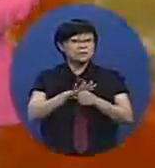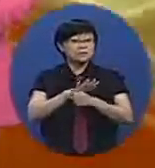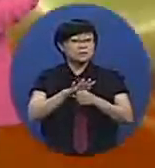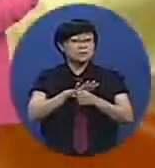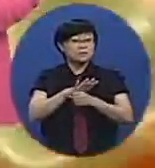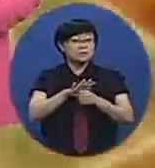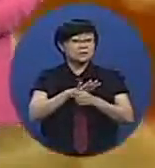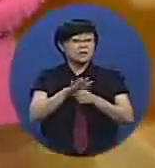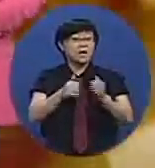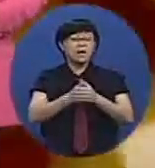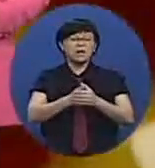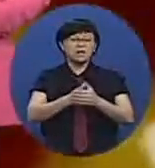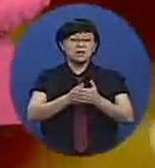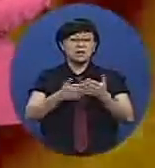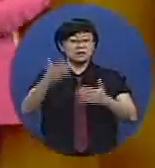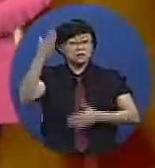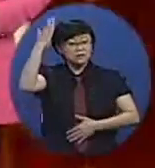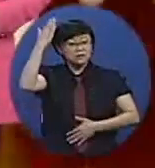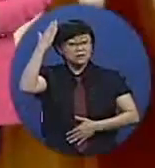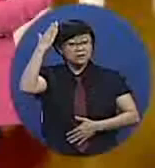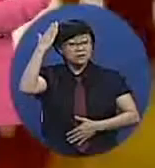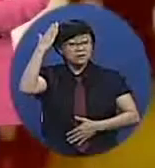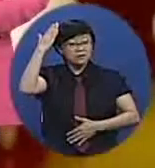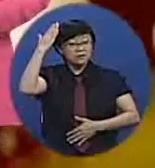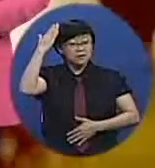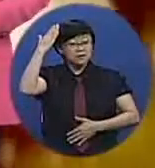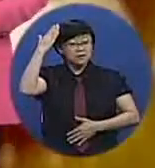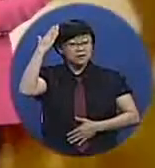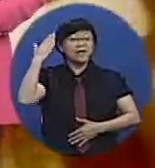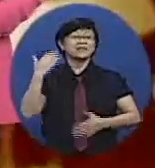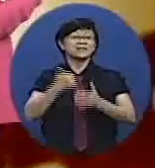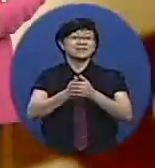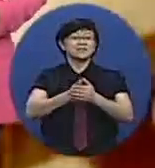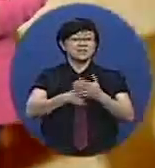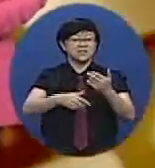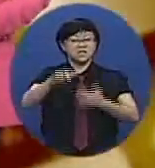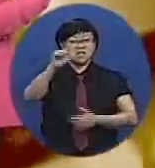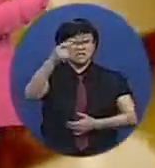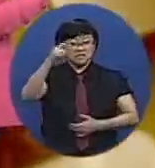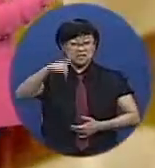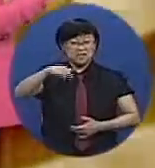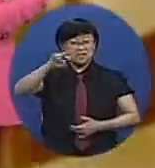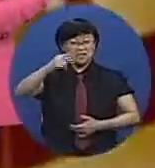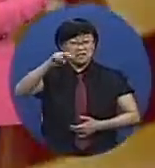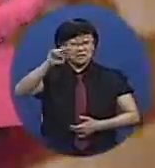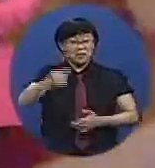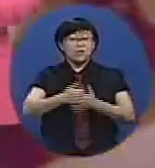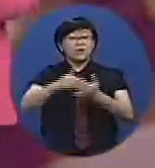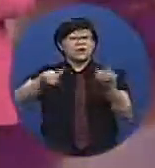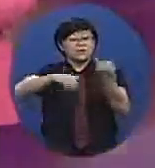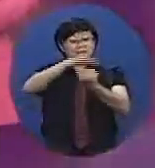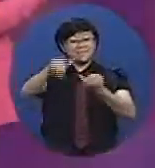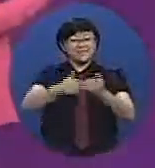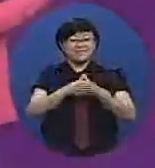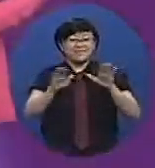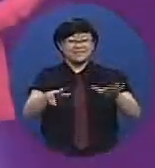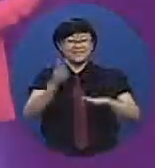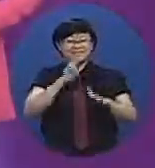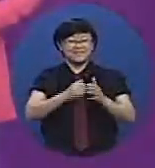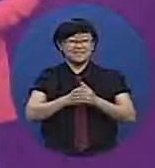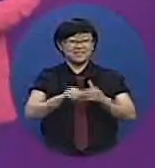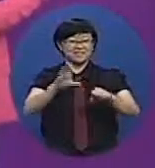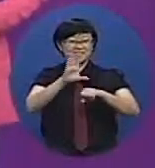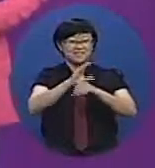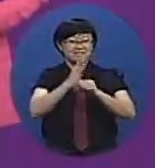아가씨? 네네네. 남 몰래 서러운 세월은 가고? 네네네. 아, 흑산도 아가씨요? 예. 예. 오늘은